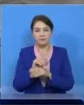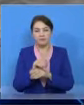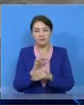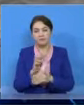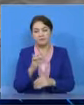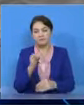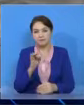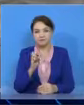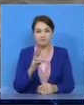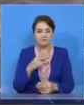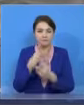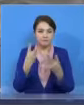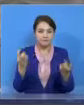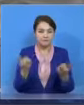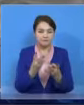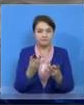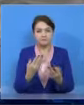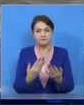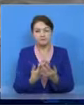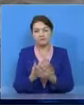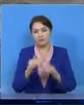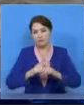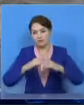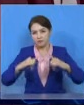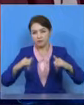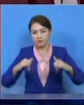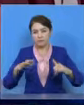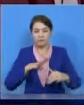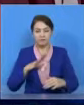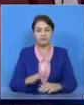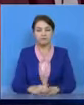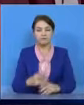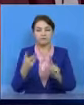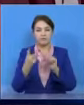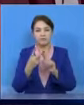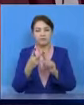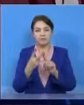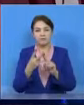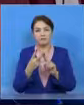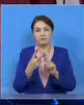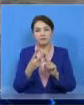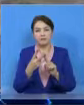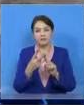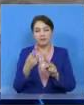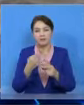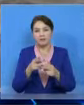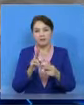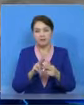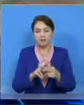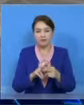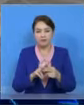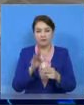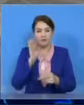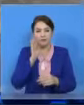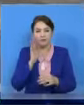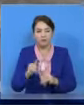жайылымын қарауымыз керек. Оны жаңағы кеңейту және ұлғайту жағынан. Екінші мәселе бұл жайылымдарды